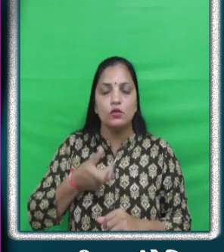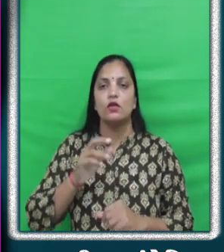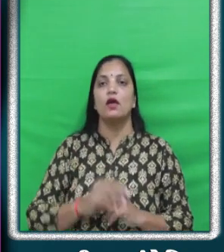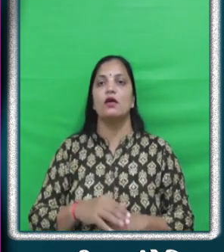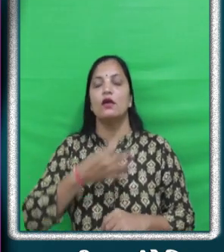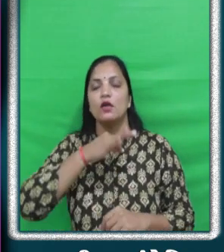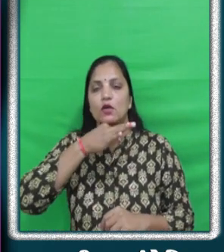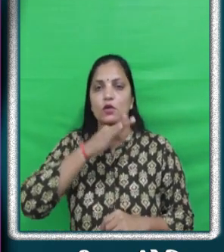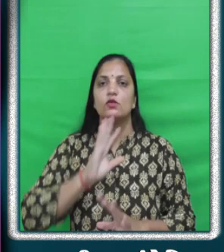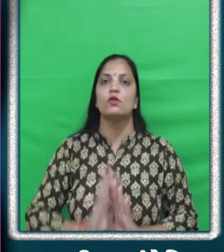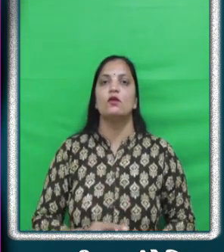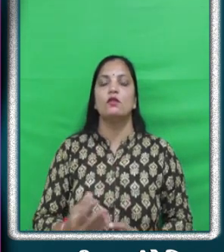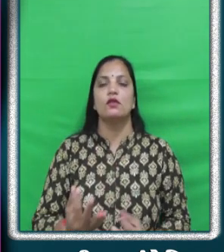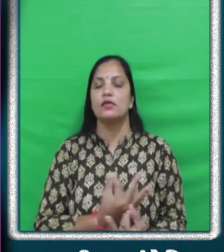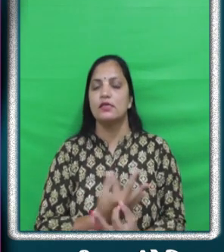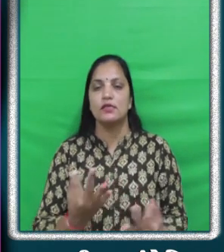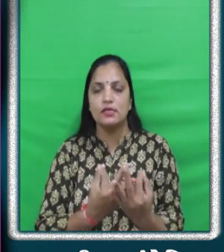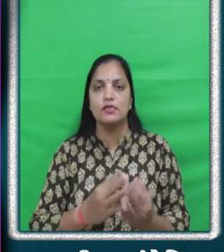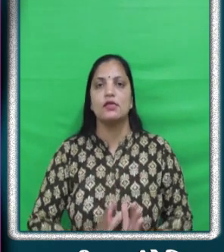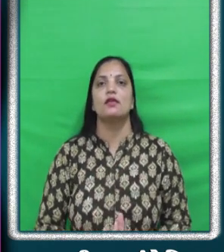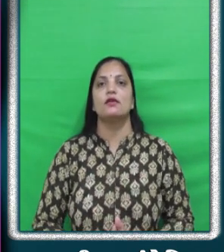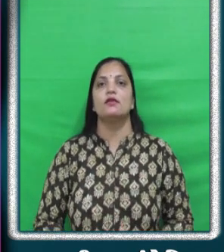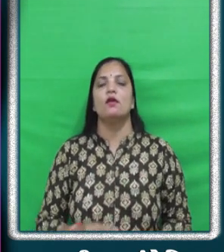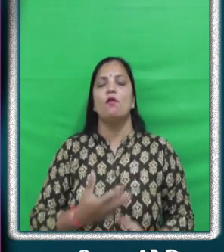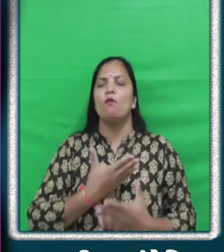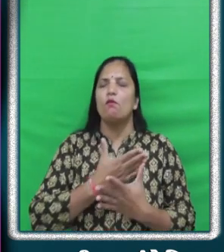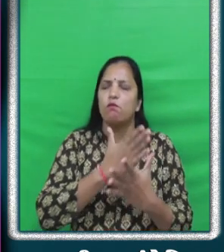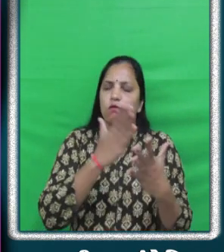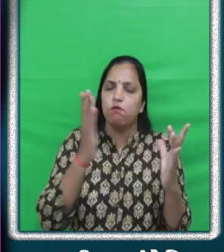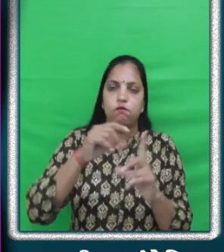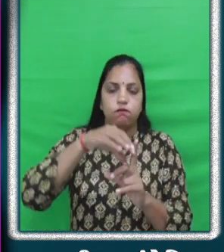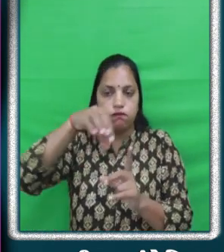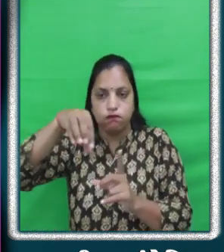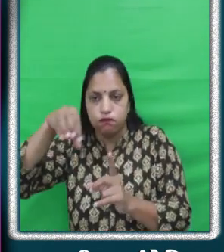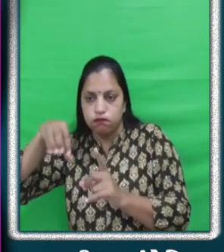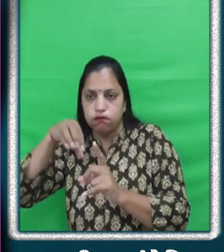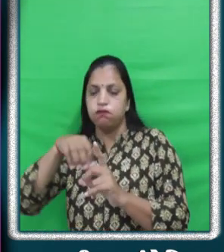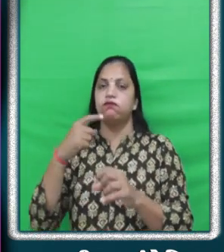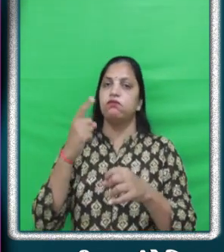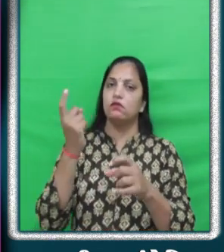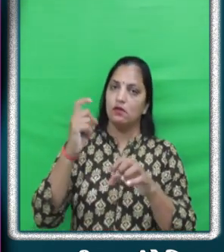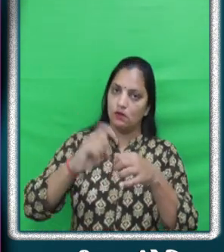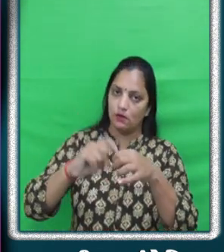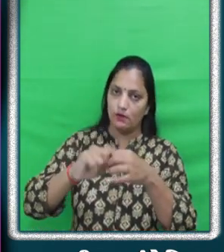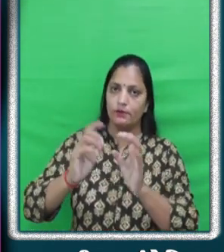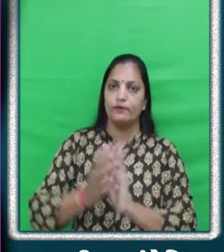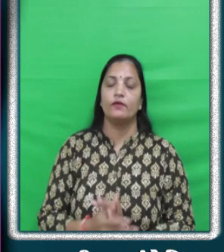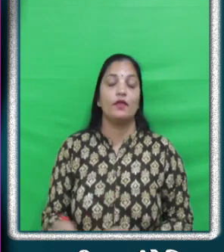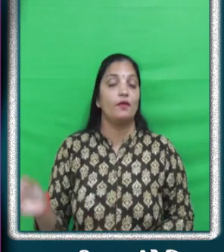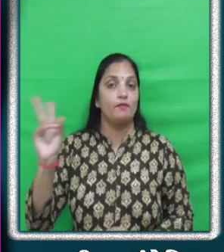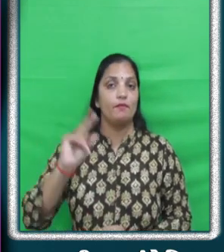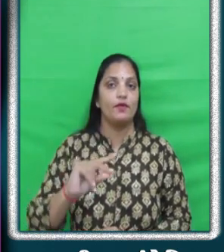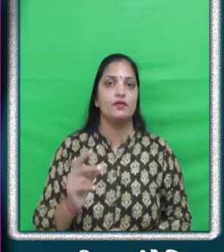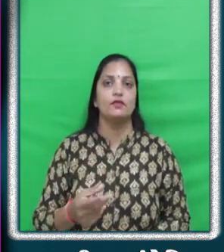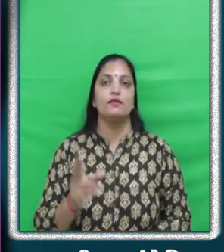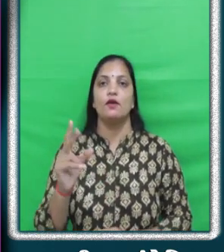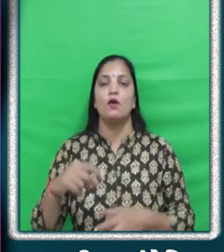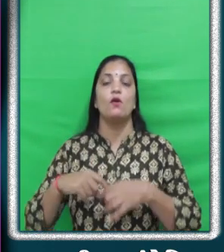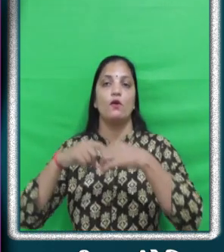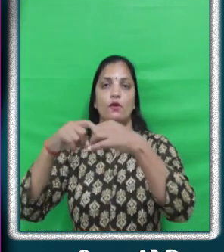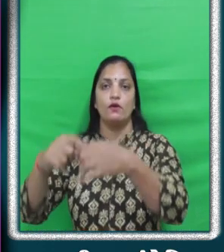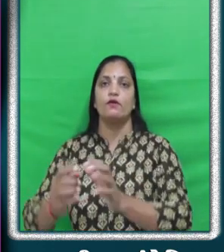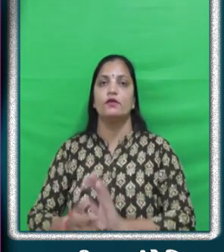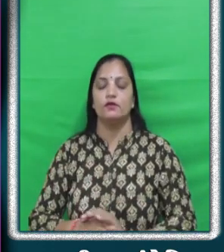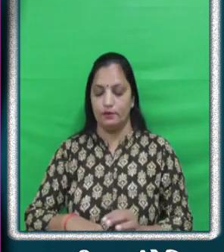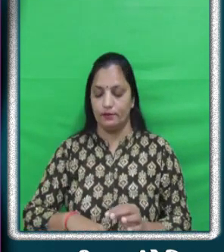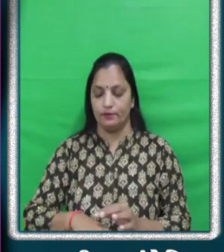છે, જૂનાગઢ છે, તો વેરી ગુડ વિદ્યાર્થી મિત્રો ઘણા બધા જિલ્લામાંથી અમારી સાથે જોડાયા છે, જોડાવા બદલ ધન્યવાદ। ફરીથી બીજો